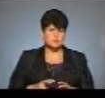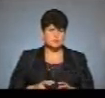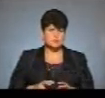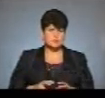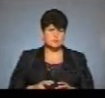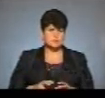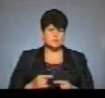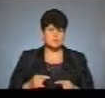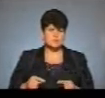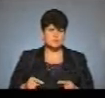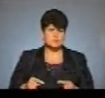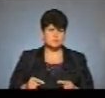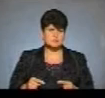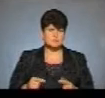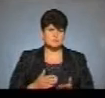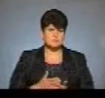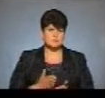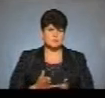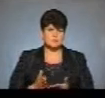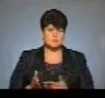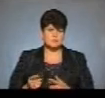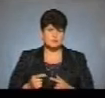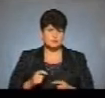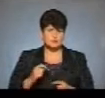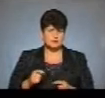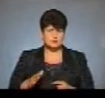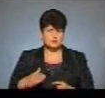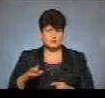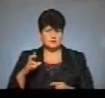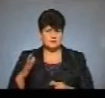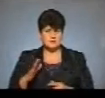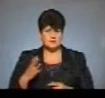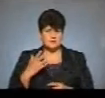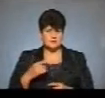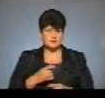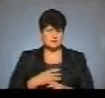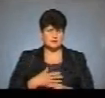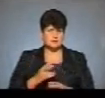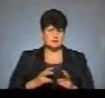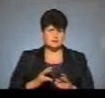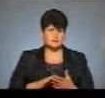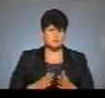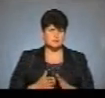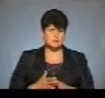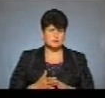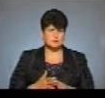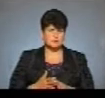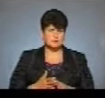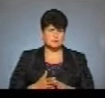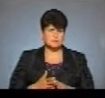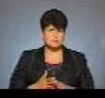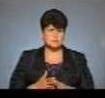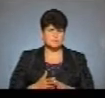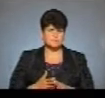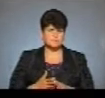в Україні стосовно боку держави? Мається на увазі, не коли приватне підприємство замовляє якесь дослідження, а чогось